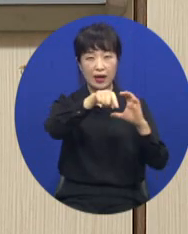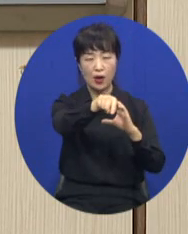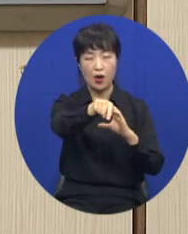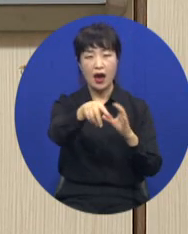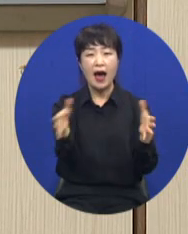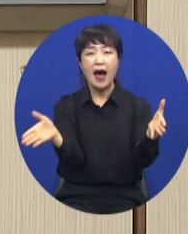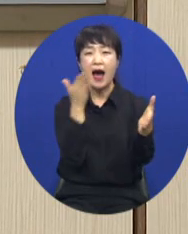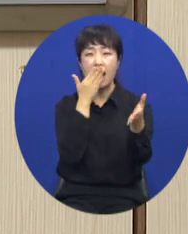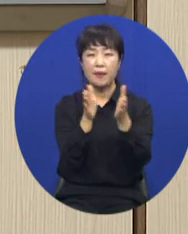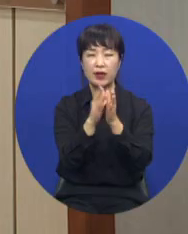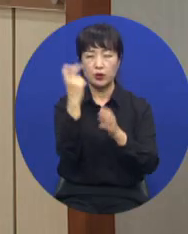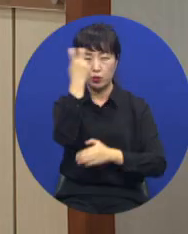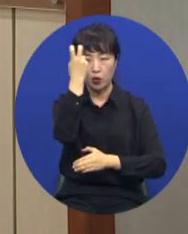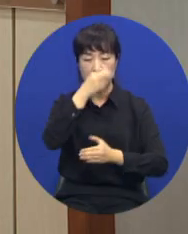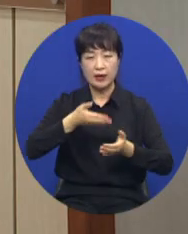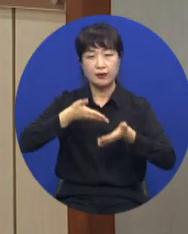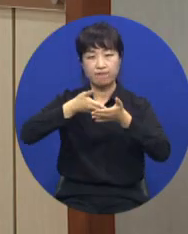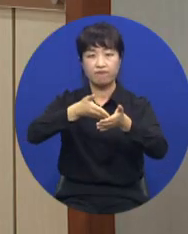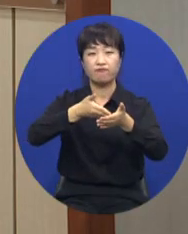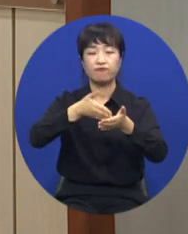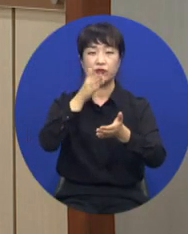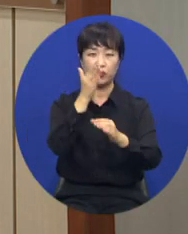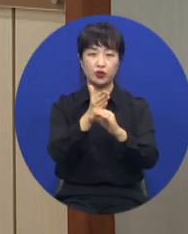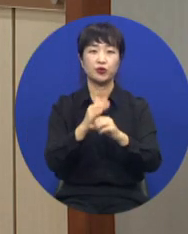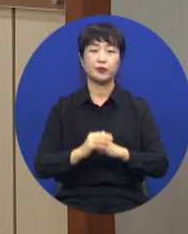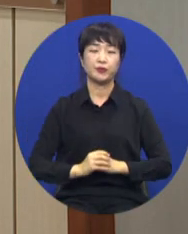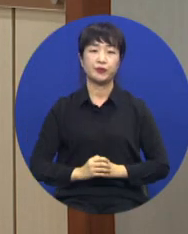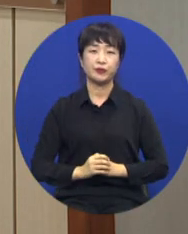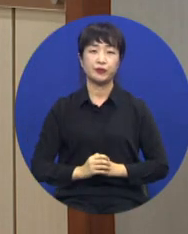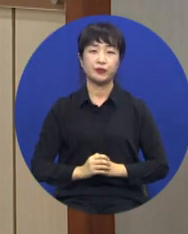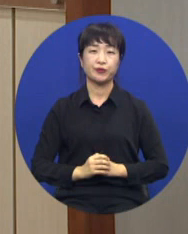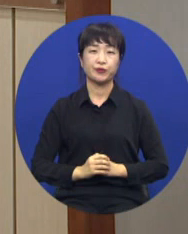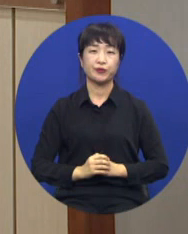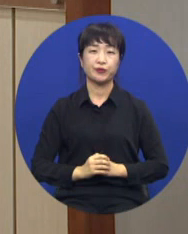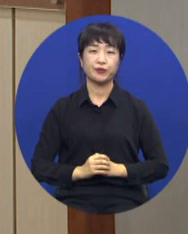국제 공조 수사를 요청했습니다. MBC 뉴스 현재훈입니다.